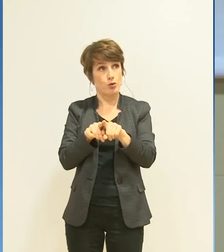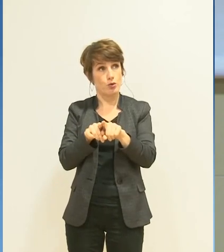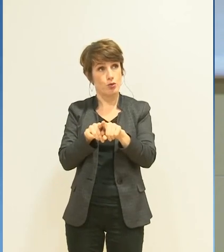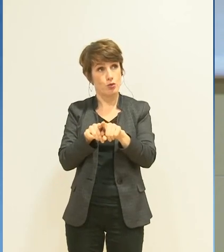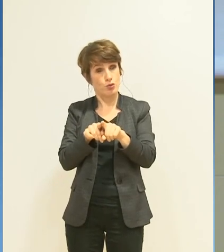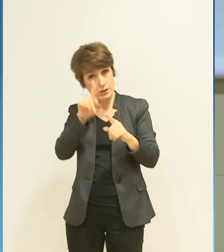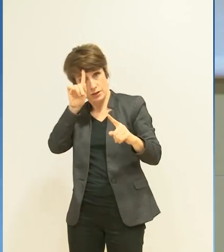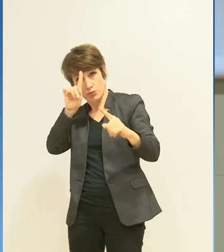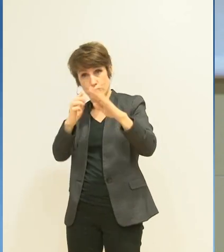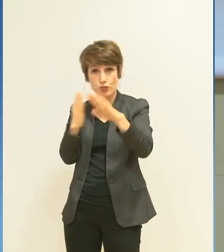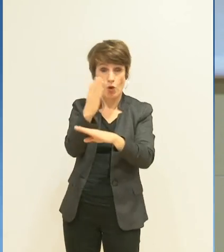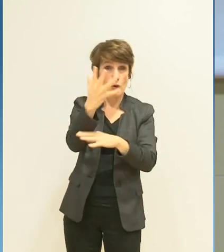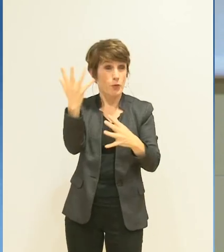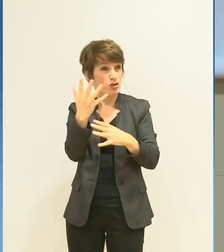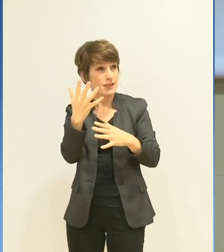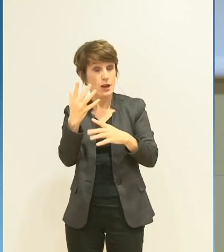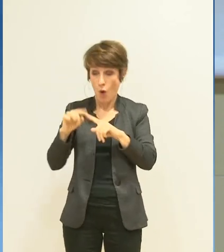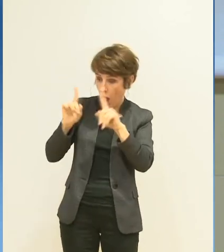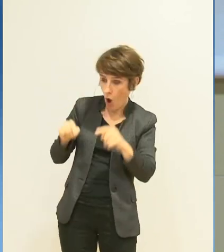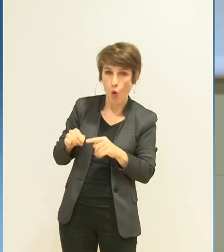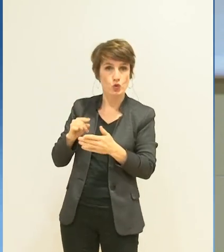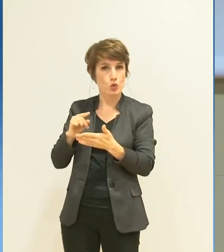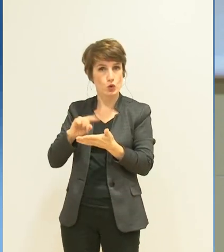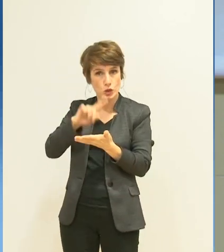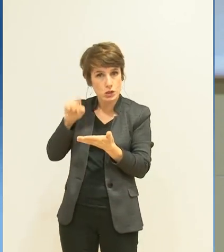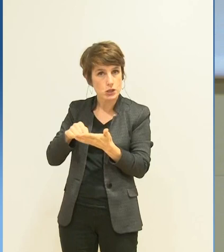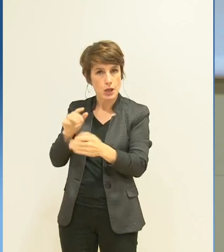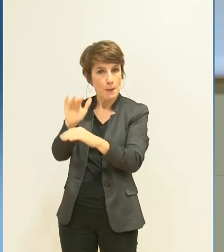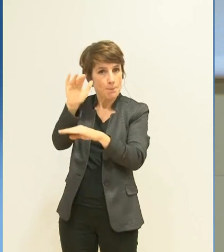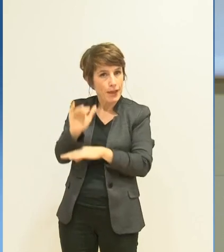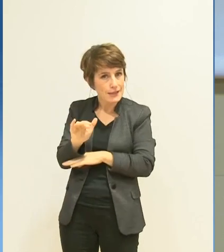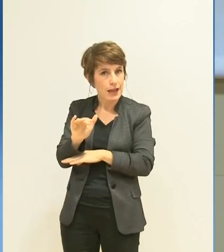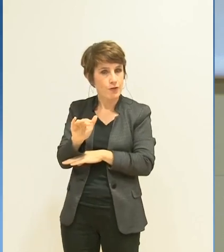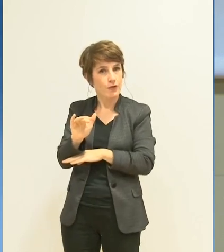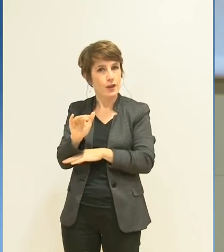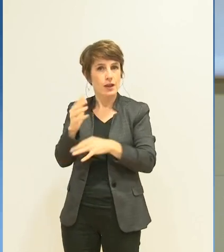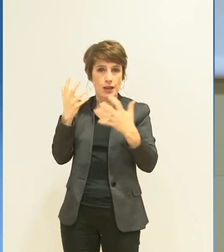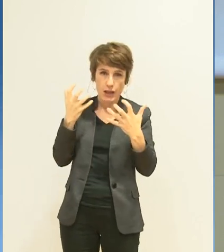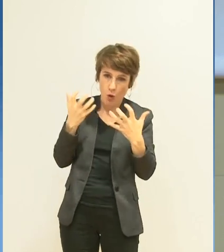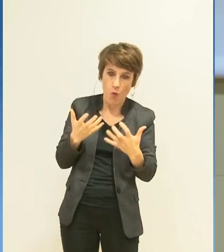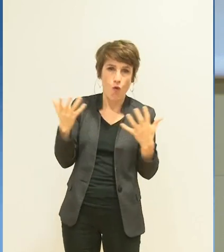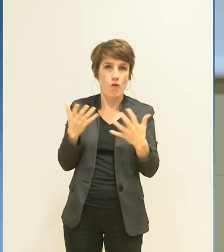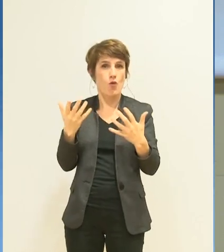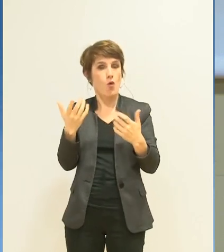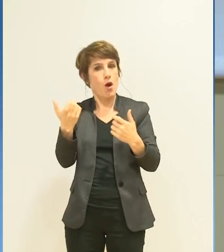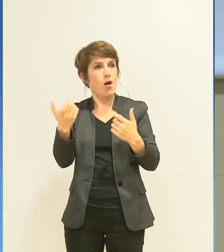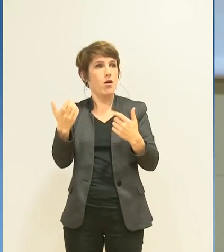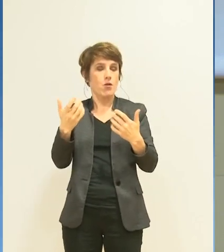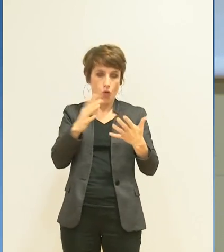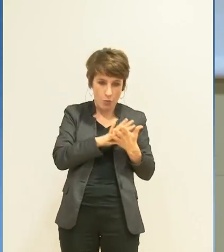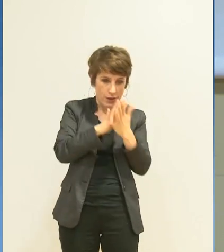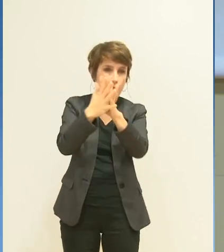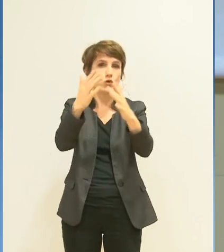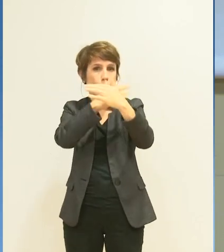ressources et d'assurer des retours à la fois environnementaux et économiques pour la ville c'est ce qui est fait